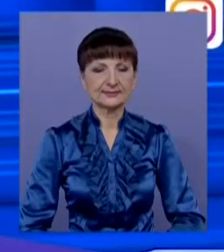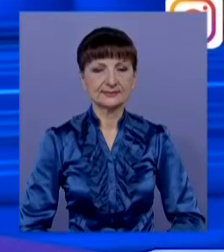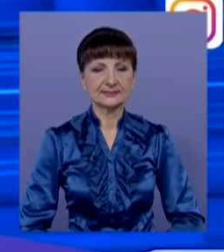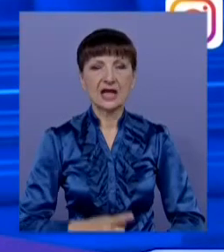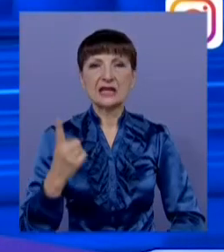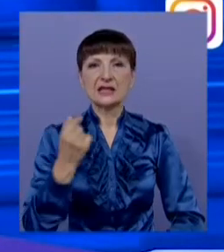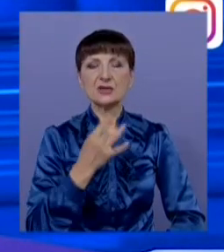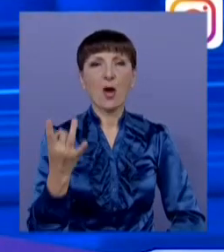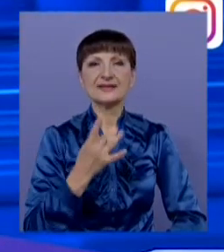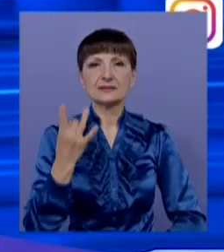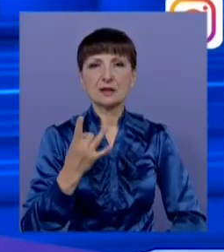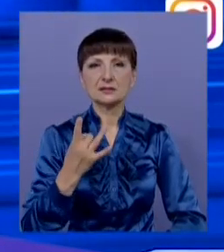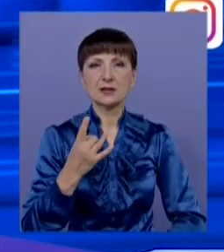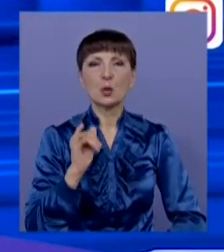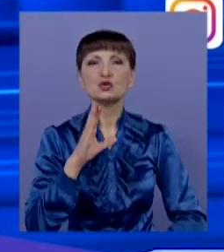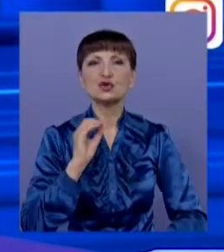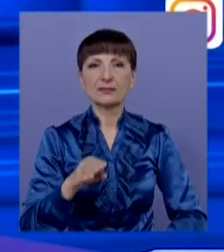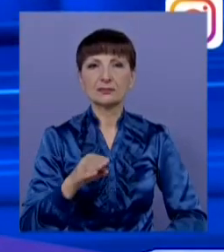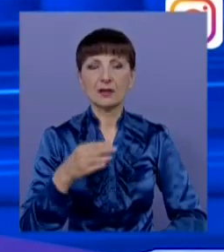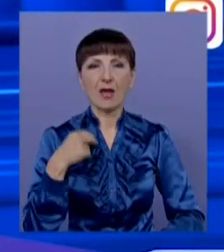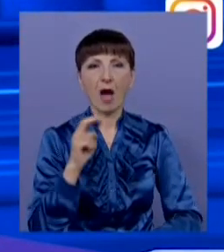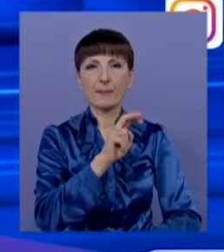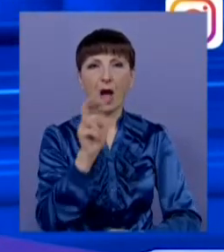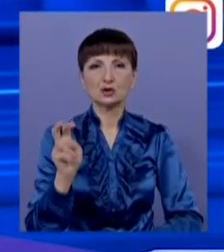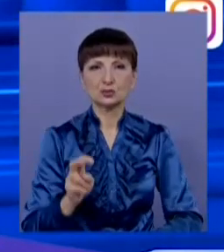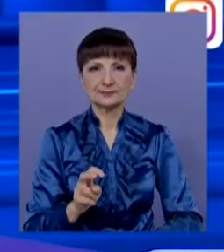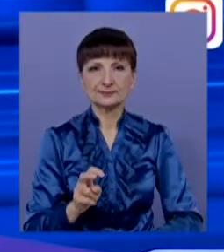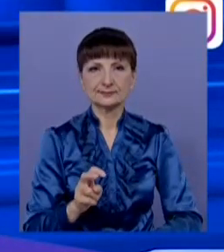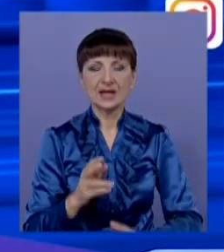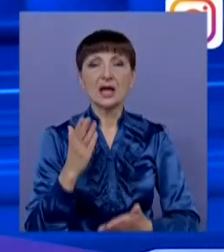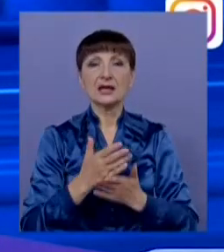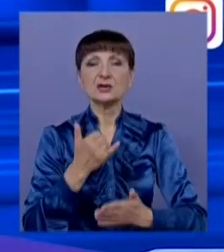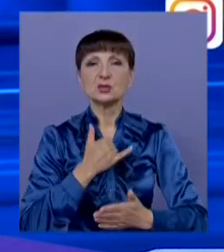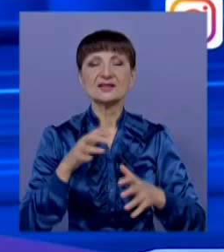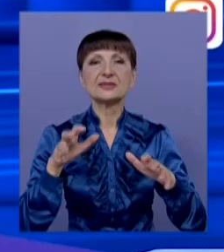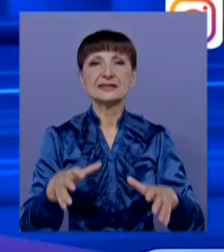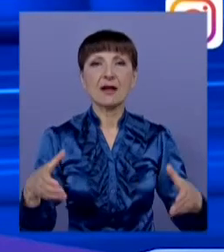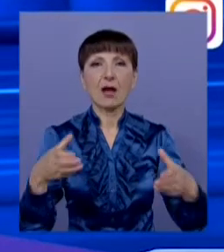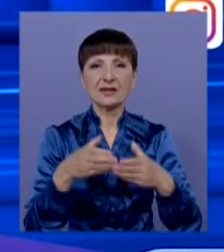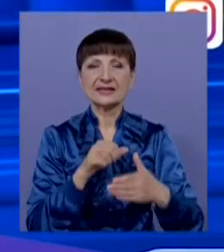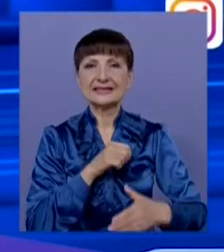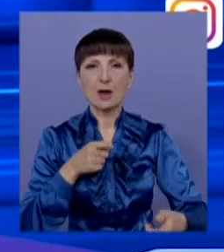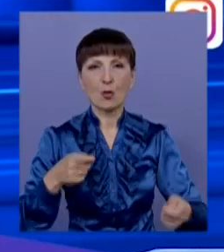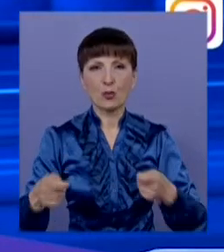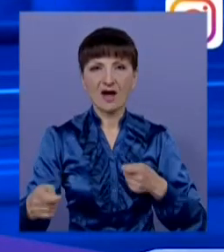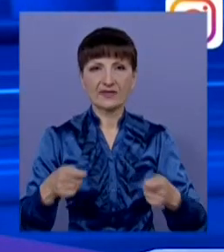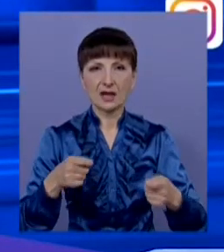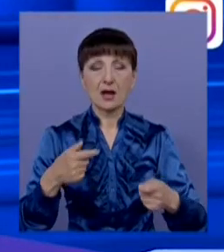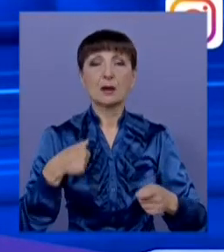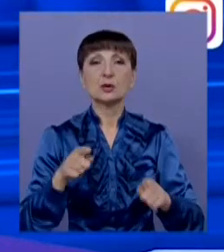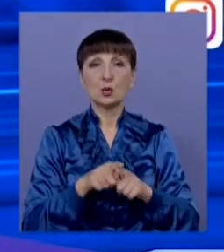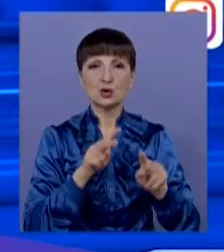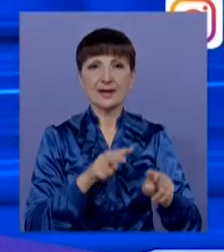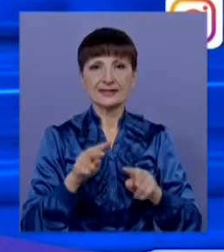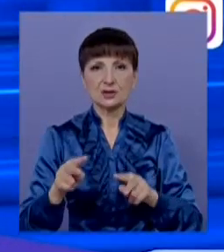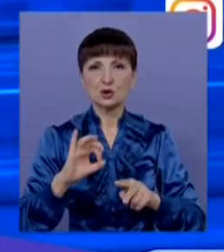Неделю один раз практически в Ожет обхожу. Есть у нас председатель комитета самоуправления, и мы тоже